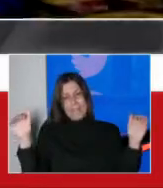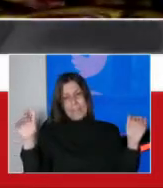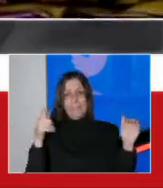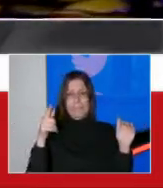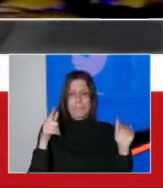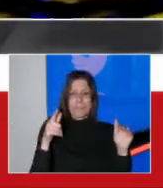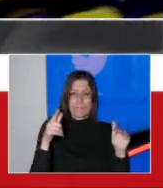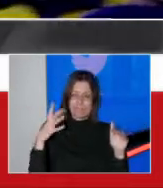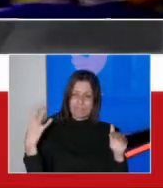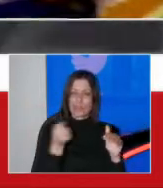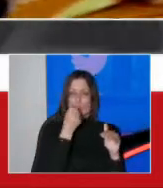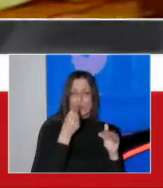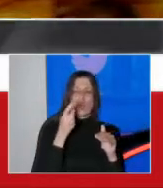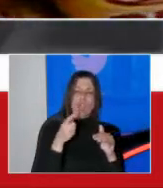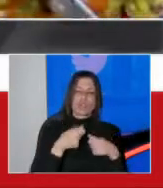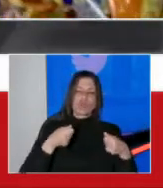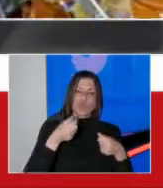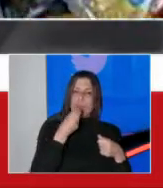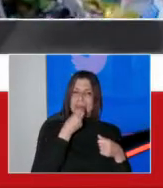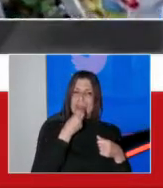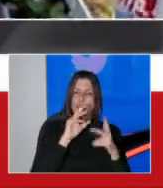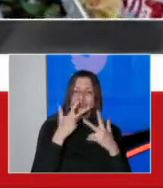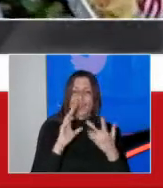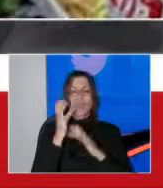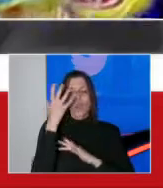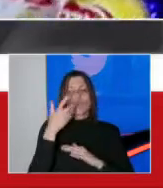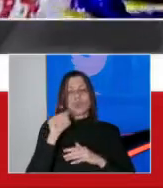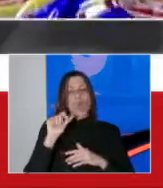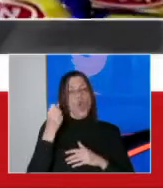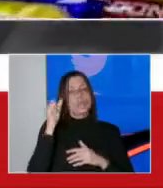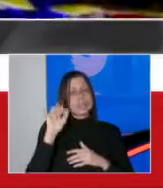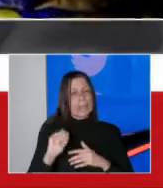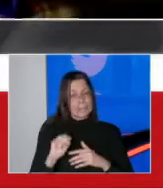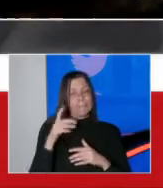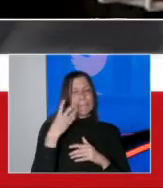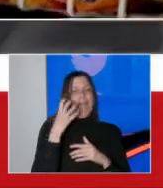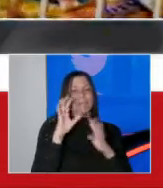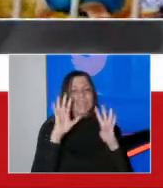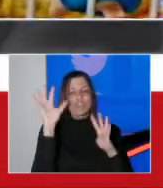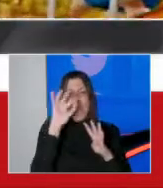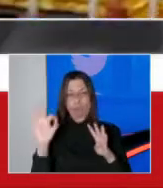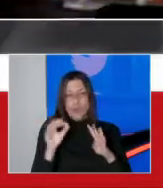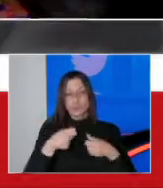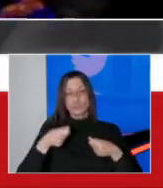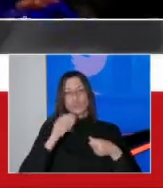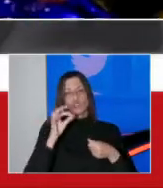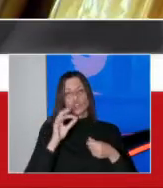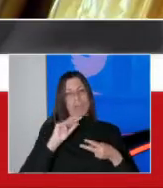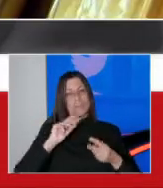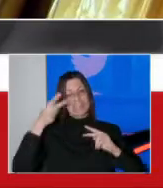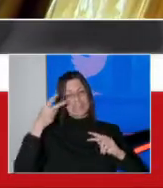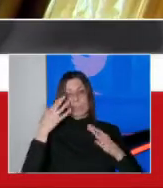ינגסו בשוק המזון בצורה כזו מטורפת. אוסם הם 49% משוק הפסטה. אוקיי. אגב, מספר מאוד מוזר, למה דווקא